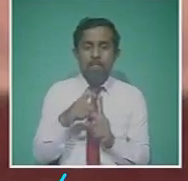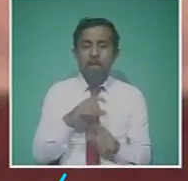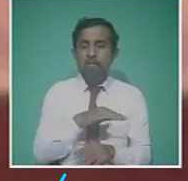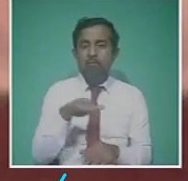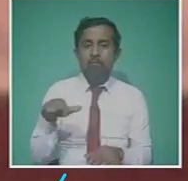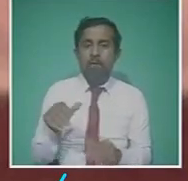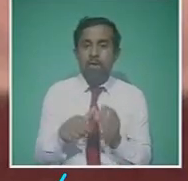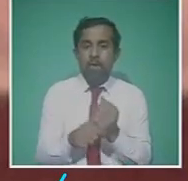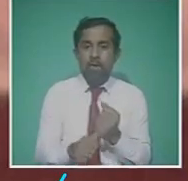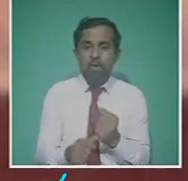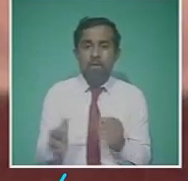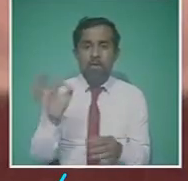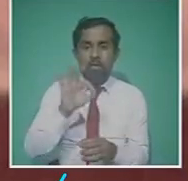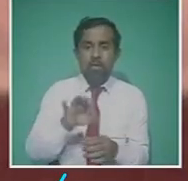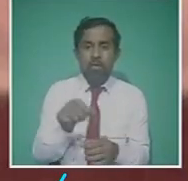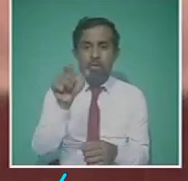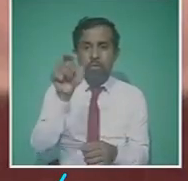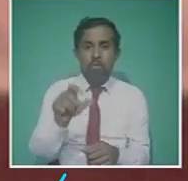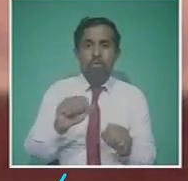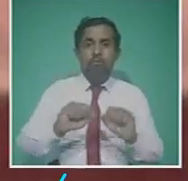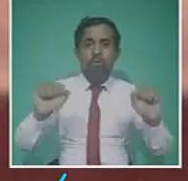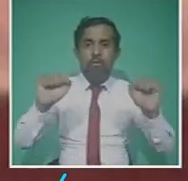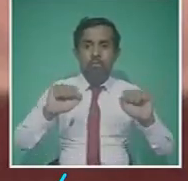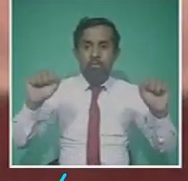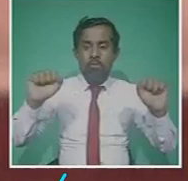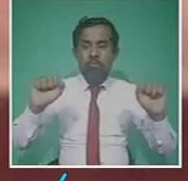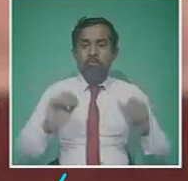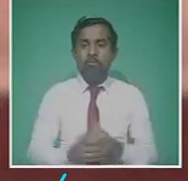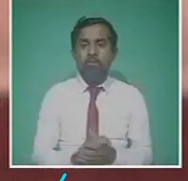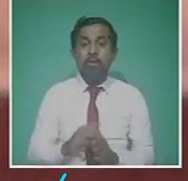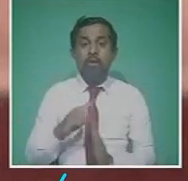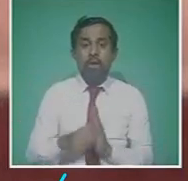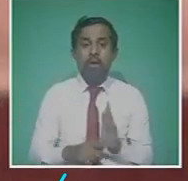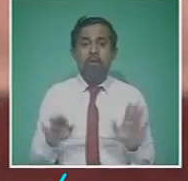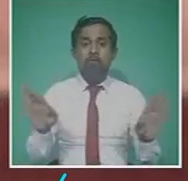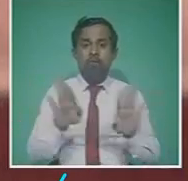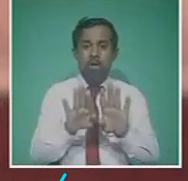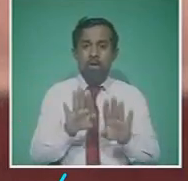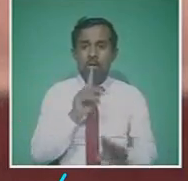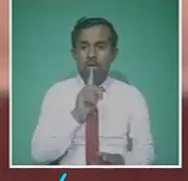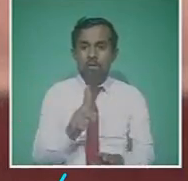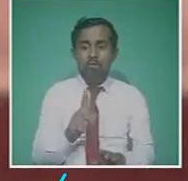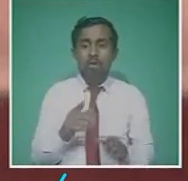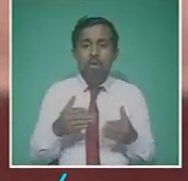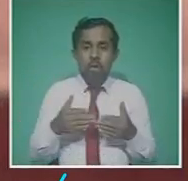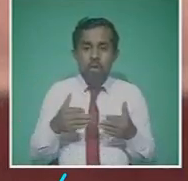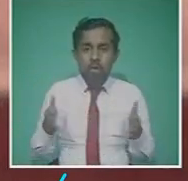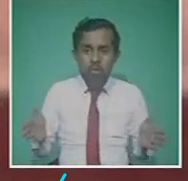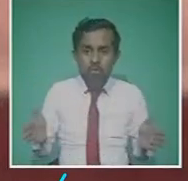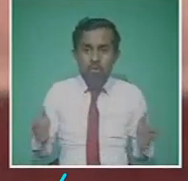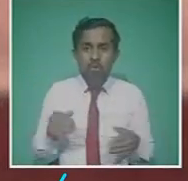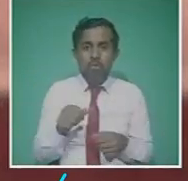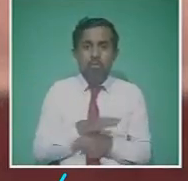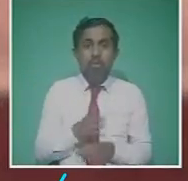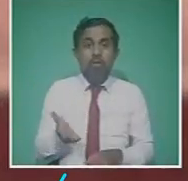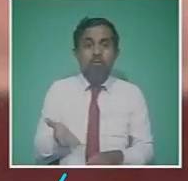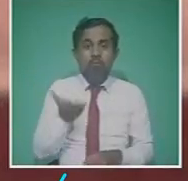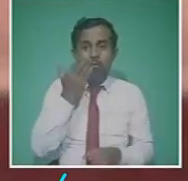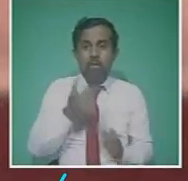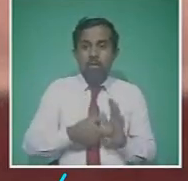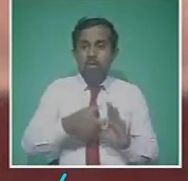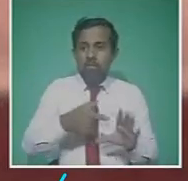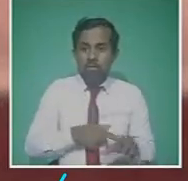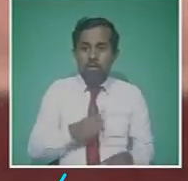ඉන්න නියෝජිතයෝ දාලා ඔබතුමාලා විරෝධතා දැක්ුවා රට වහන්න කිව්වා රට ඇරලා මේ කොවිඩ් වැඩි කරන්න හදන්න